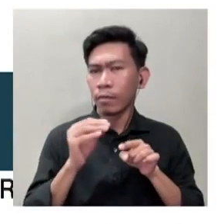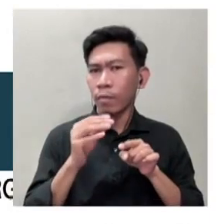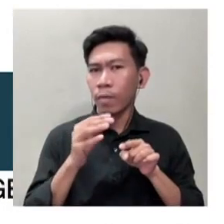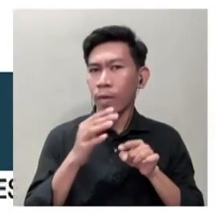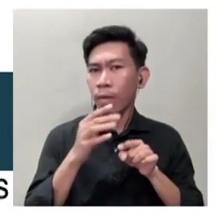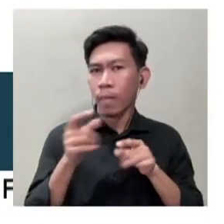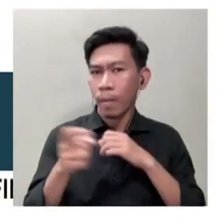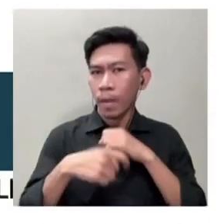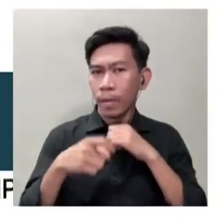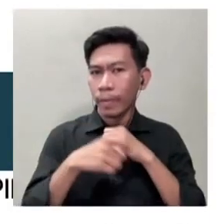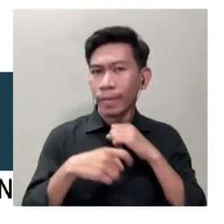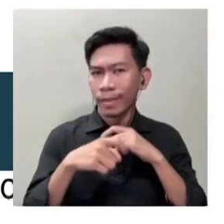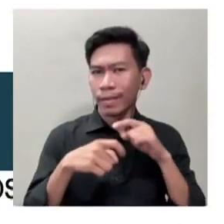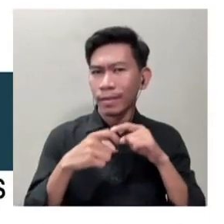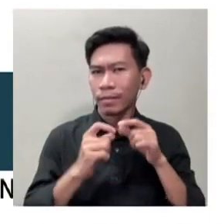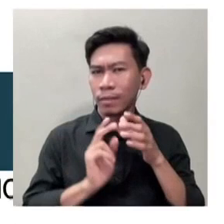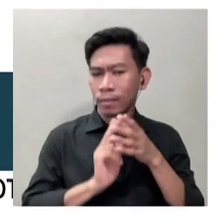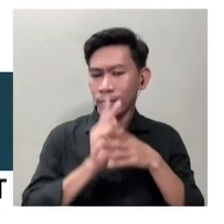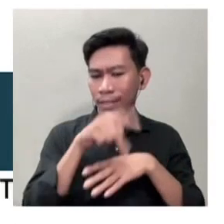no? How do you